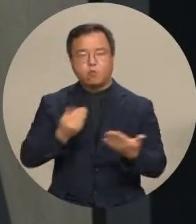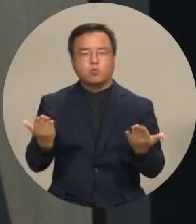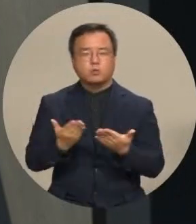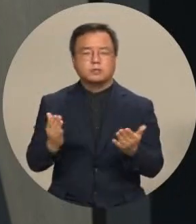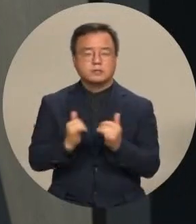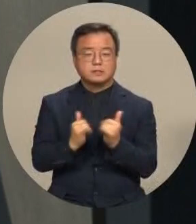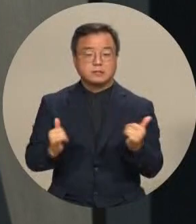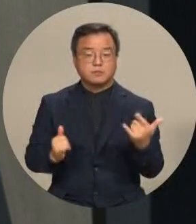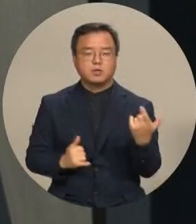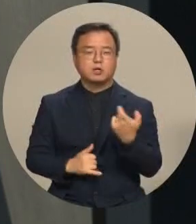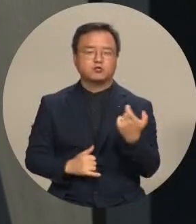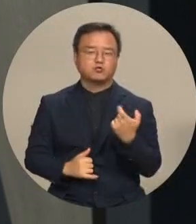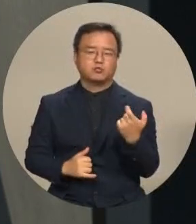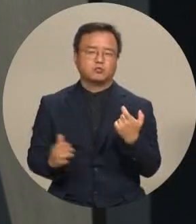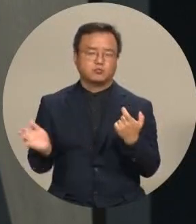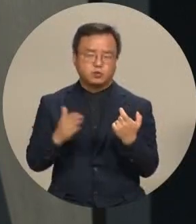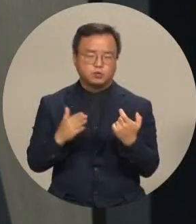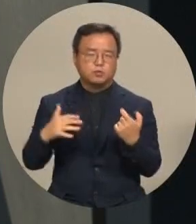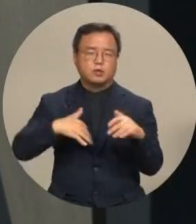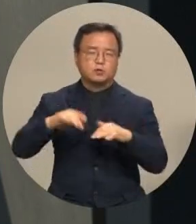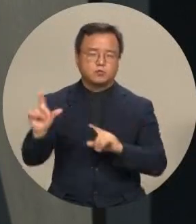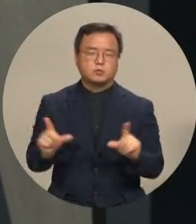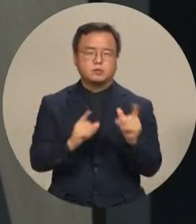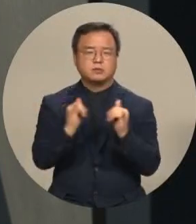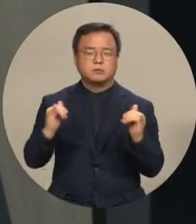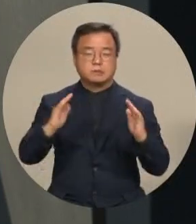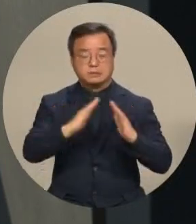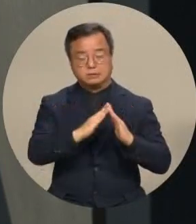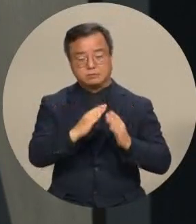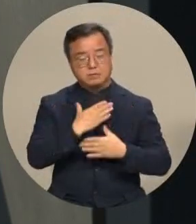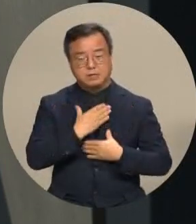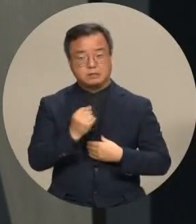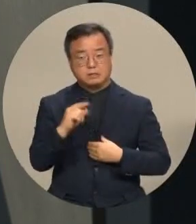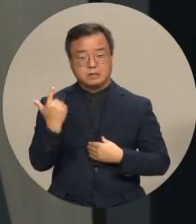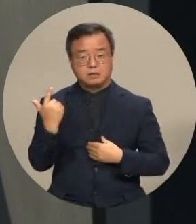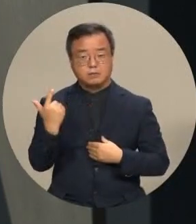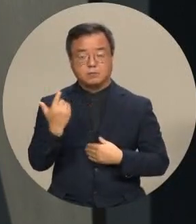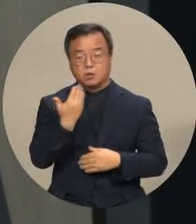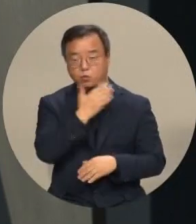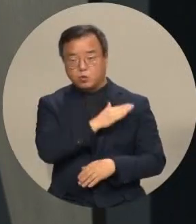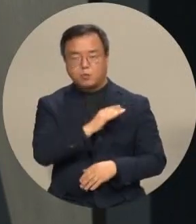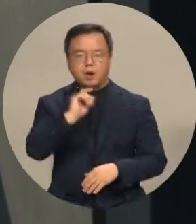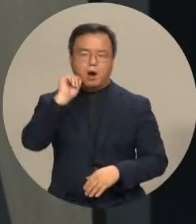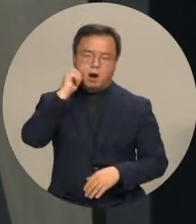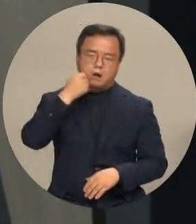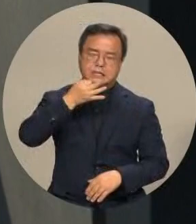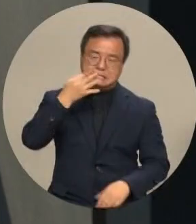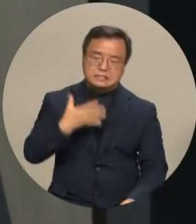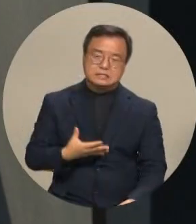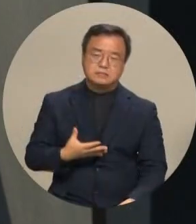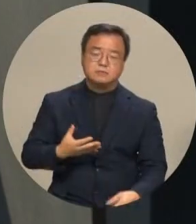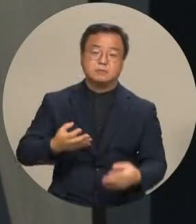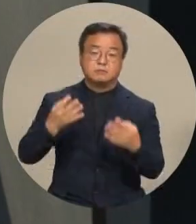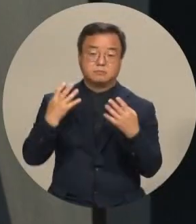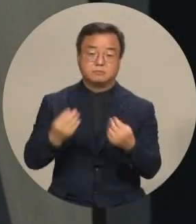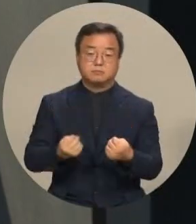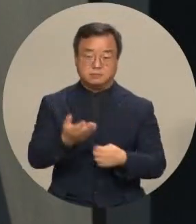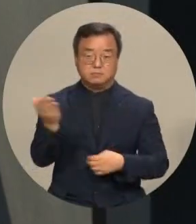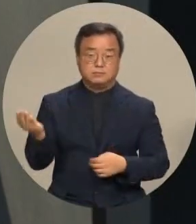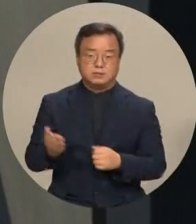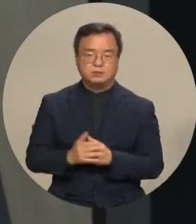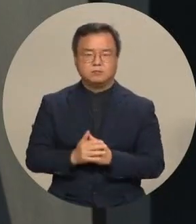있습니다 노숙인이라고 하면 주거가 불안정하고 소외되고 어렵고 힘들어하는 분이라면